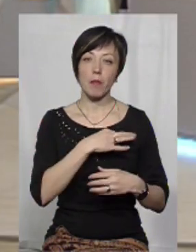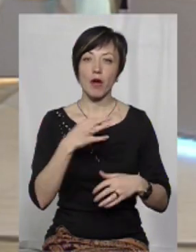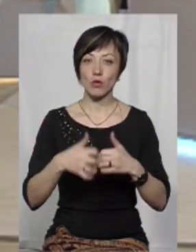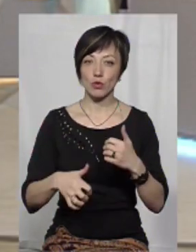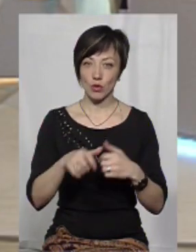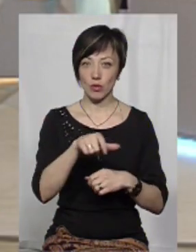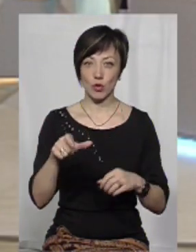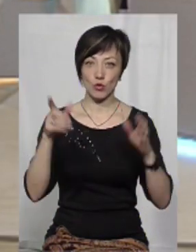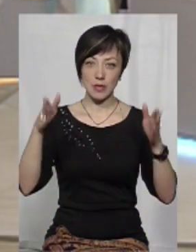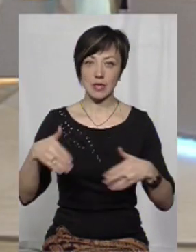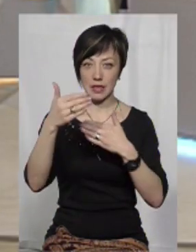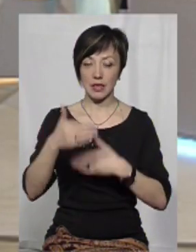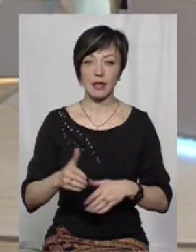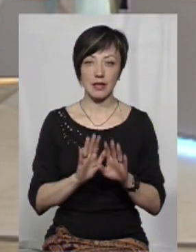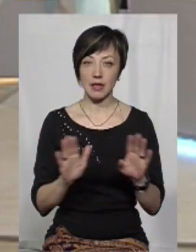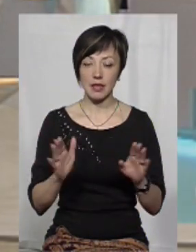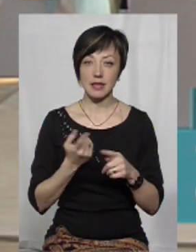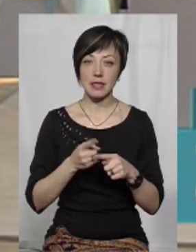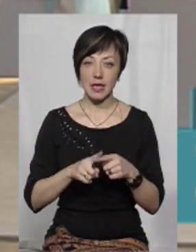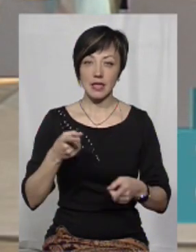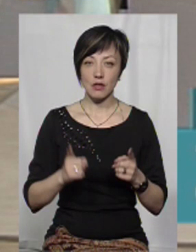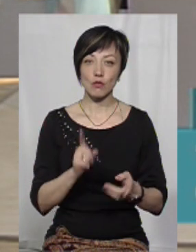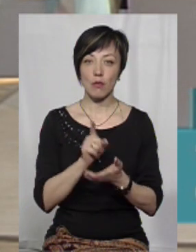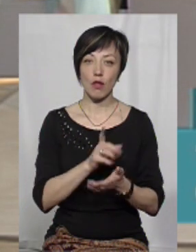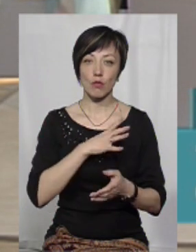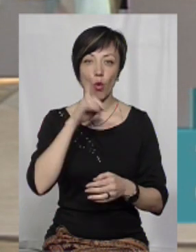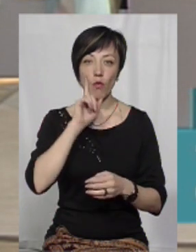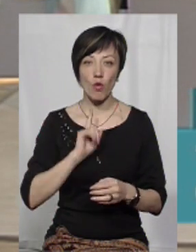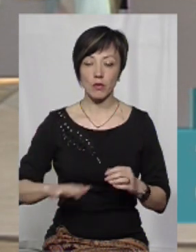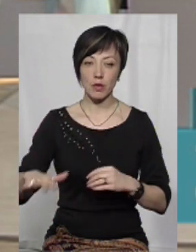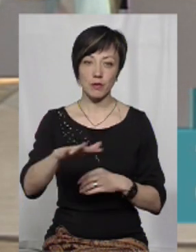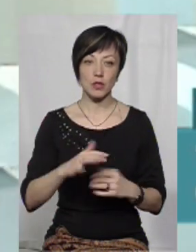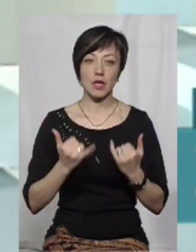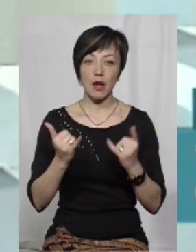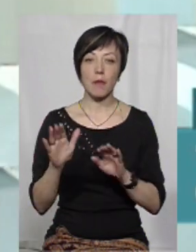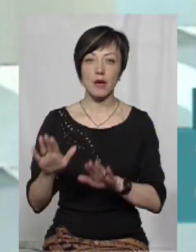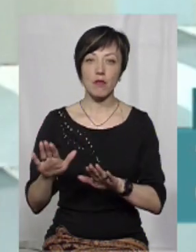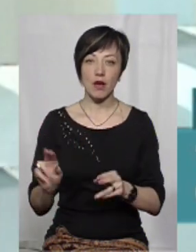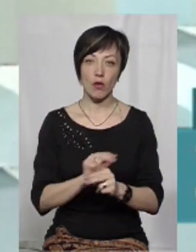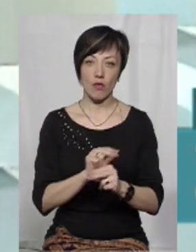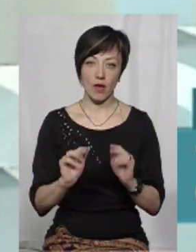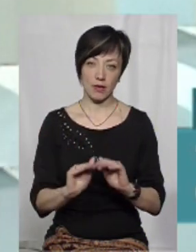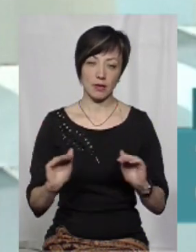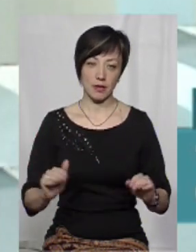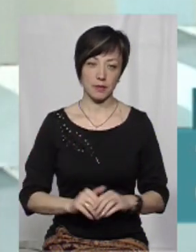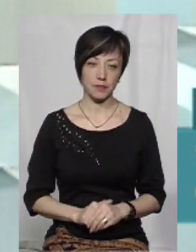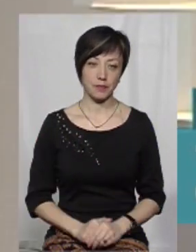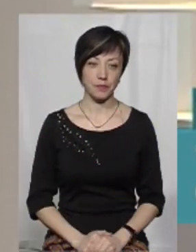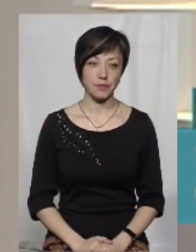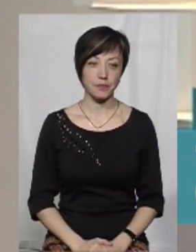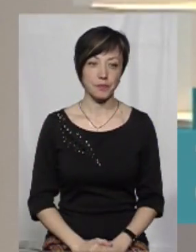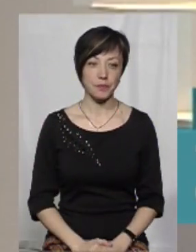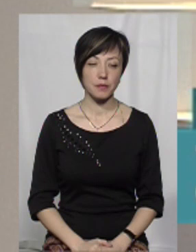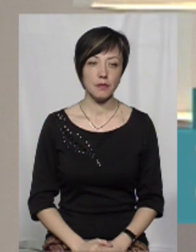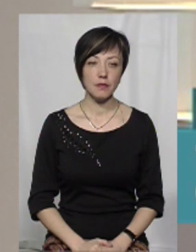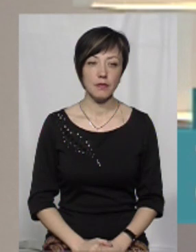байдуже, лиш би там стіни були рівненькі і гарненькі. Це дійсно мало бути комфортне приміщення для перебування, лікування дітей.